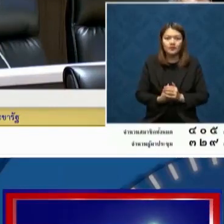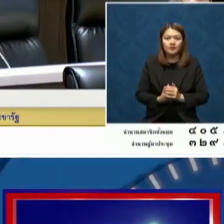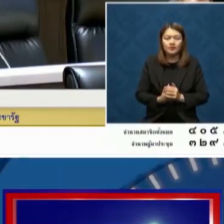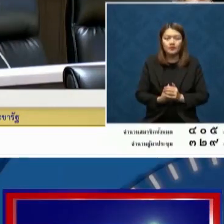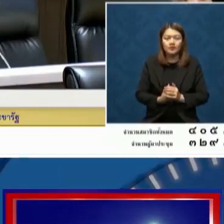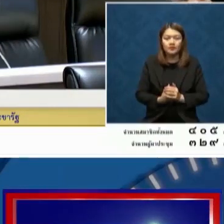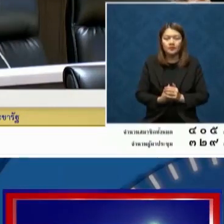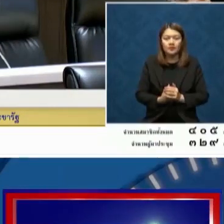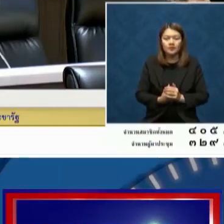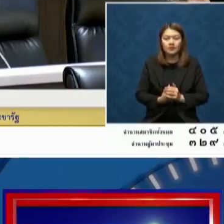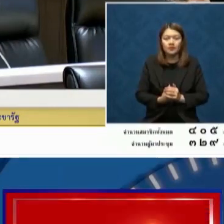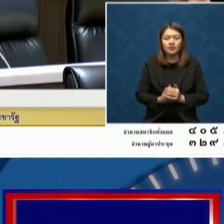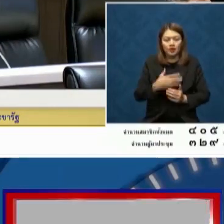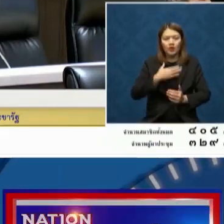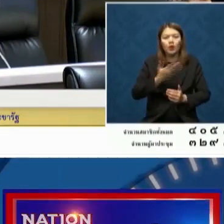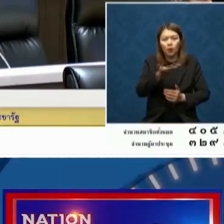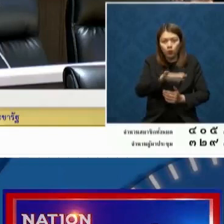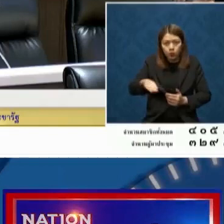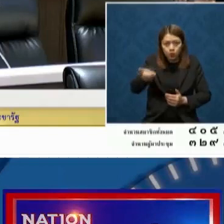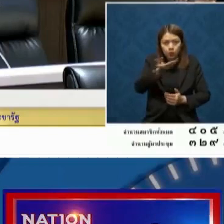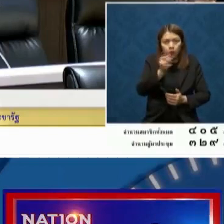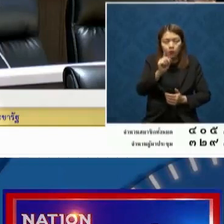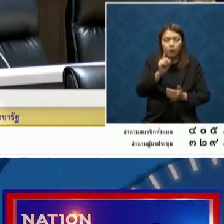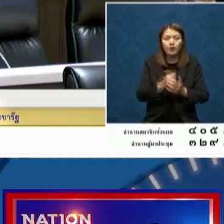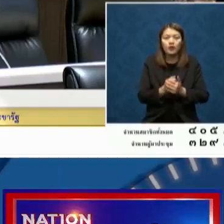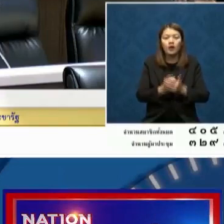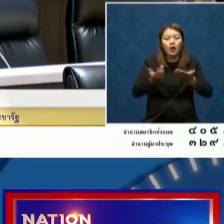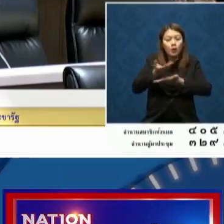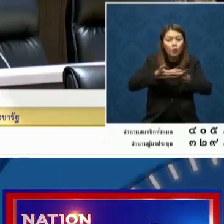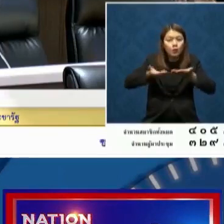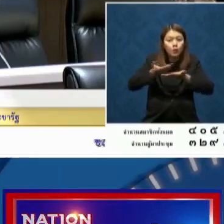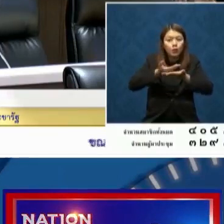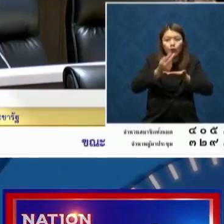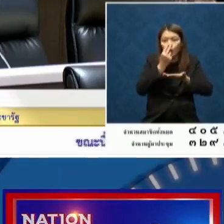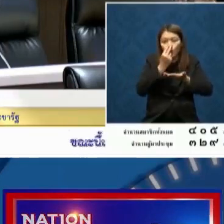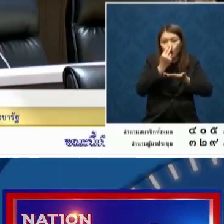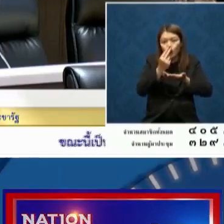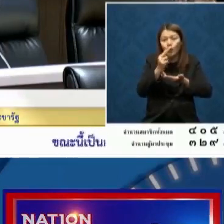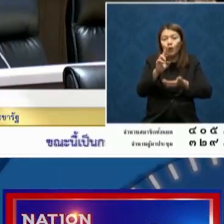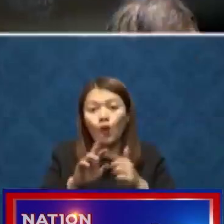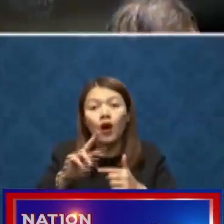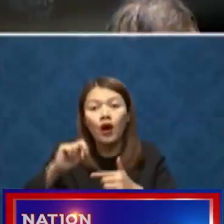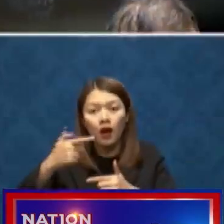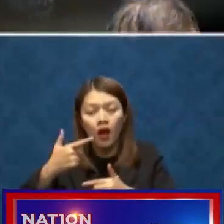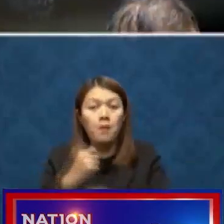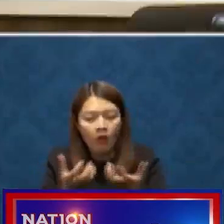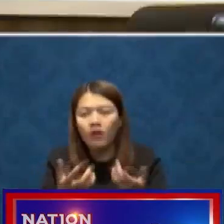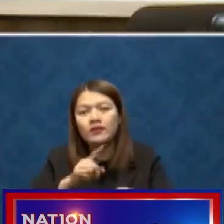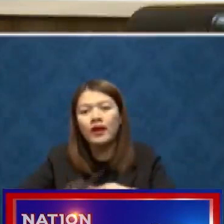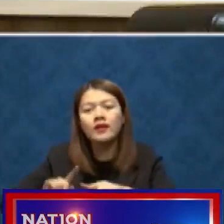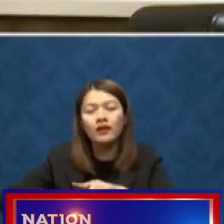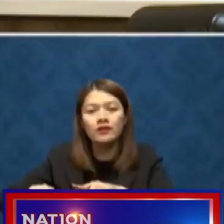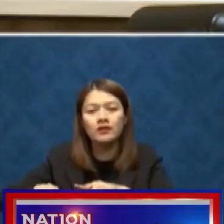พรกนี้ถูกคว่ำผลที่จะตามมาคืออะไรบ้างครับน้องมิ้วฮะอ่ารัฐบาลลาออกหรือว่ายุบสภานะ